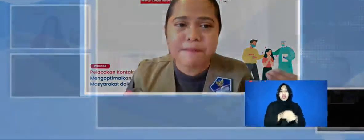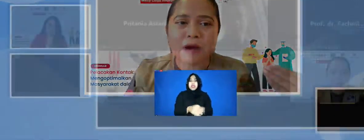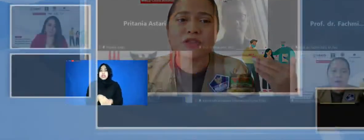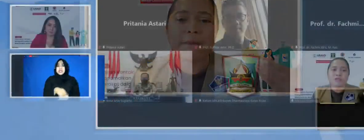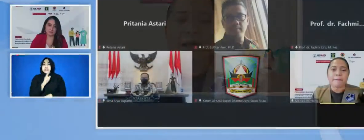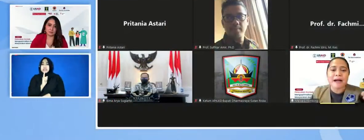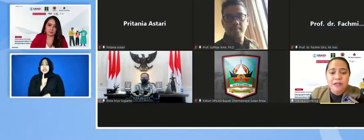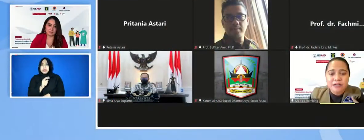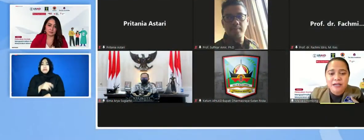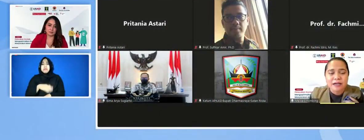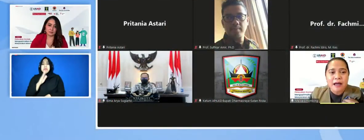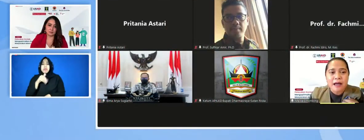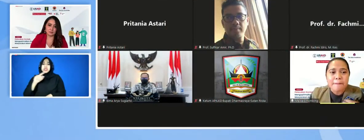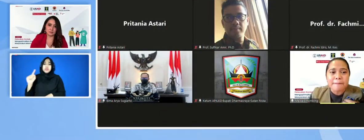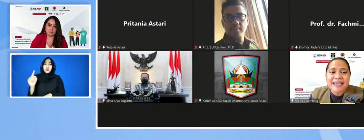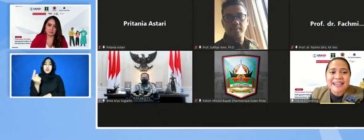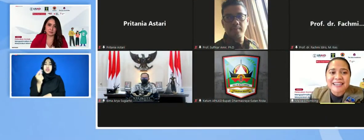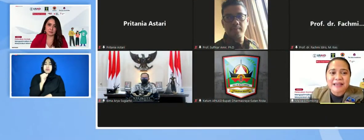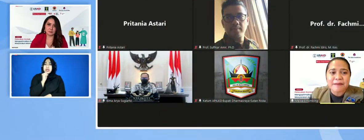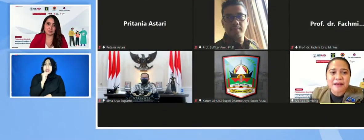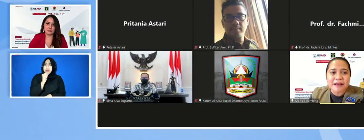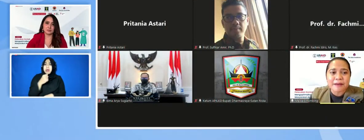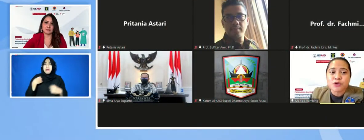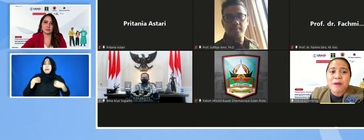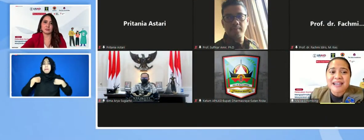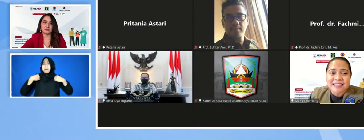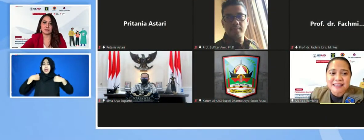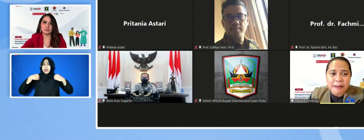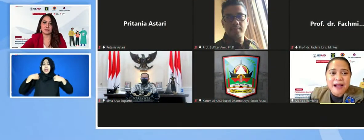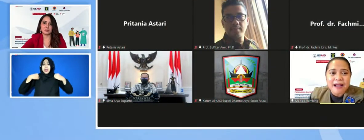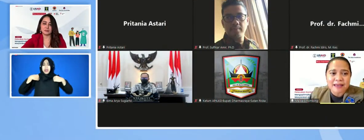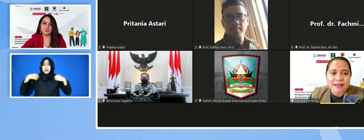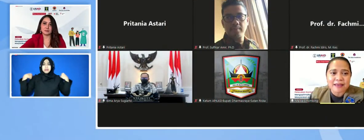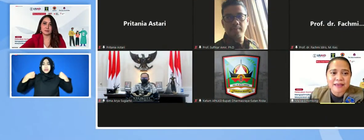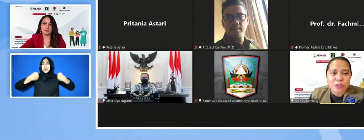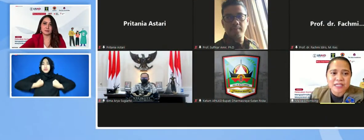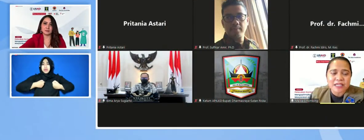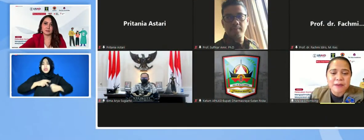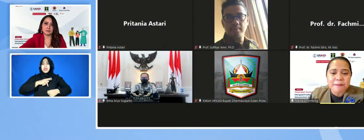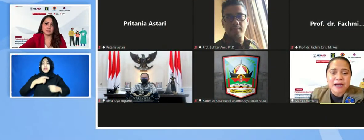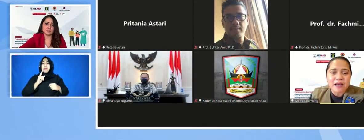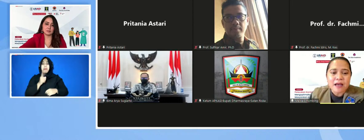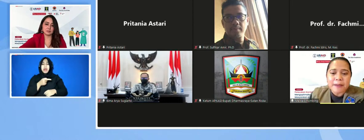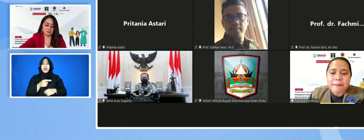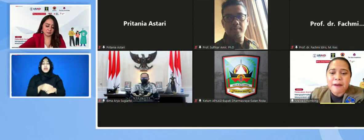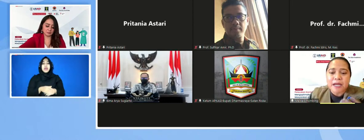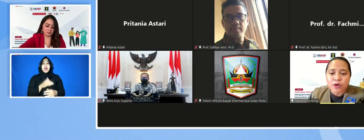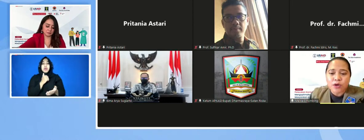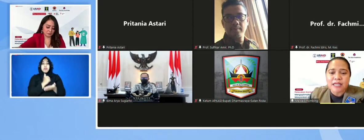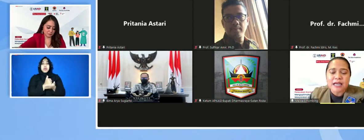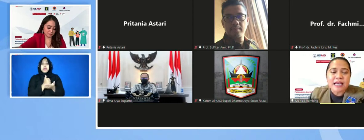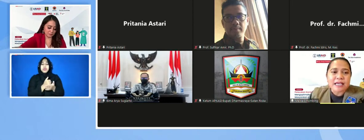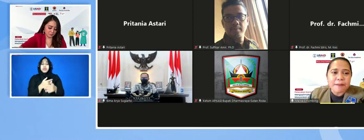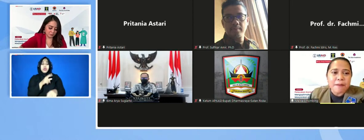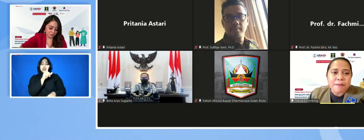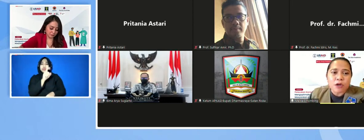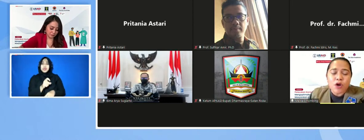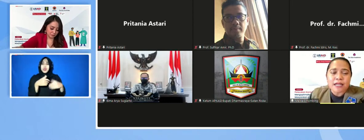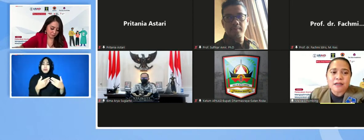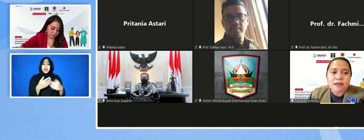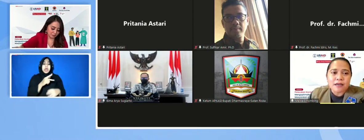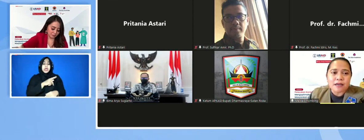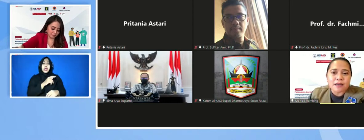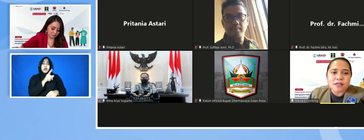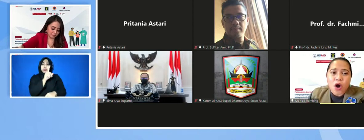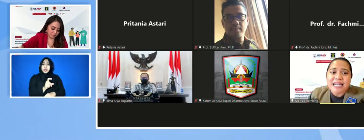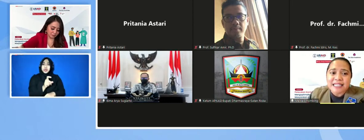kita masih mengutamakan pakaian yang kita jubah yang kita pakai gitu. Jadi memang perlu ini, kita